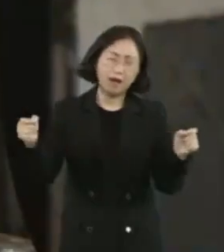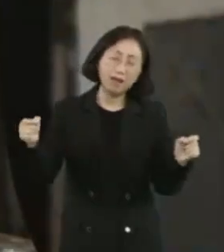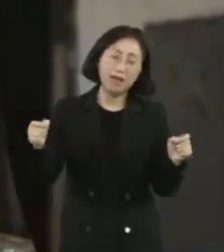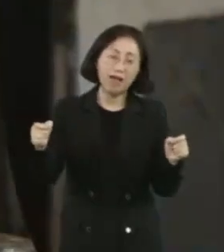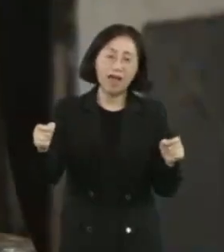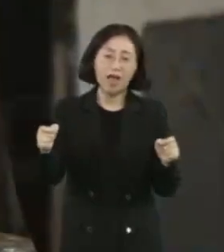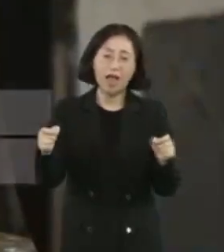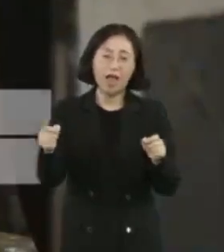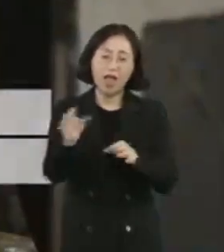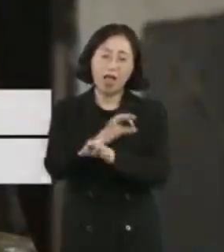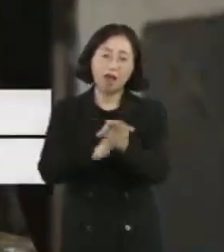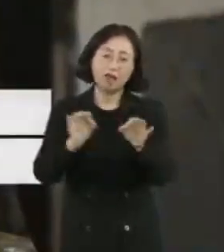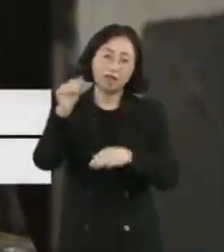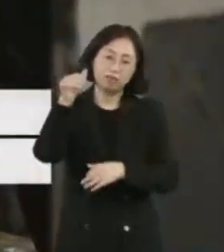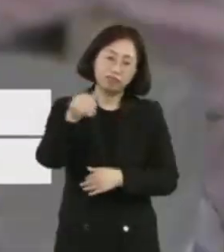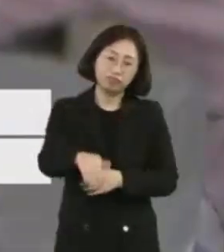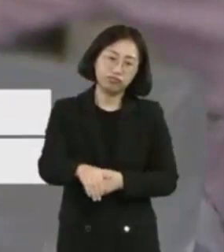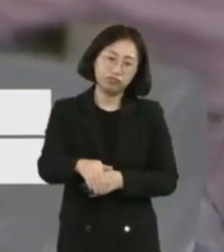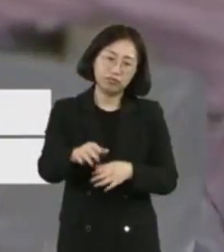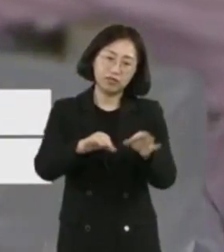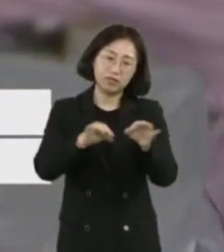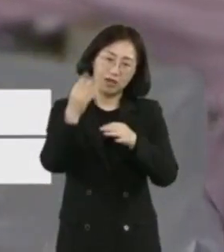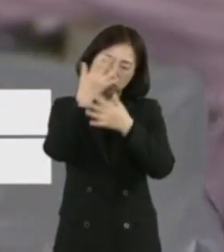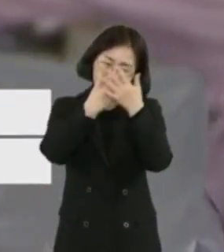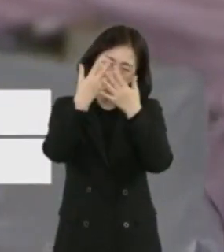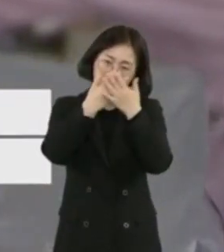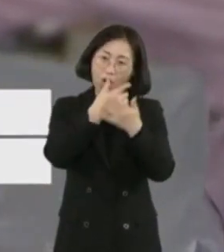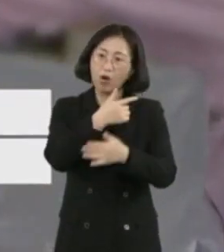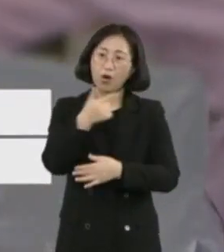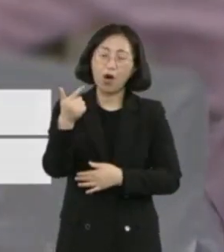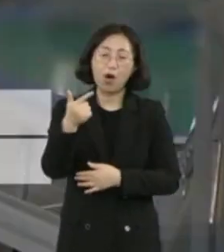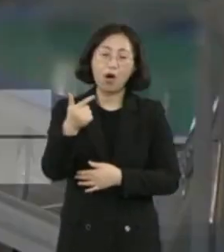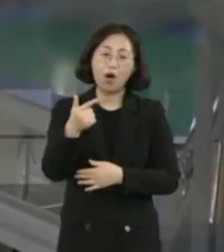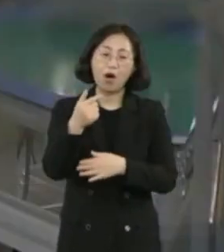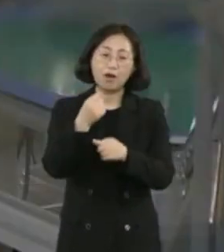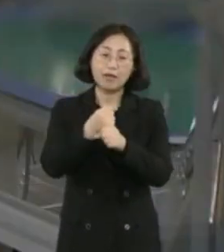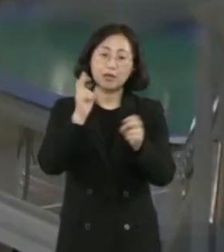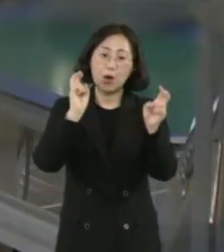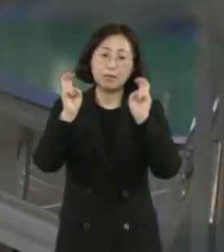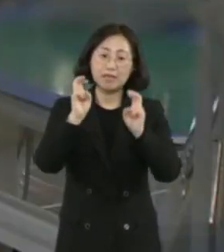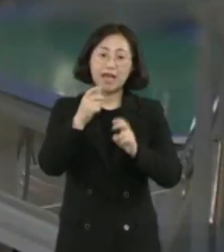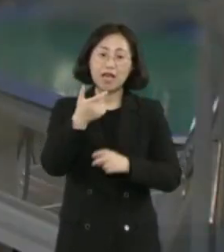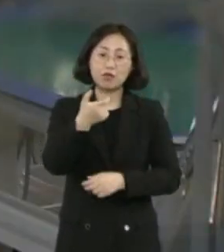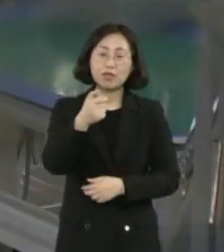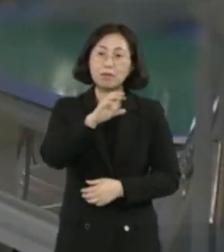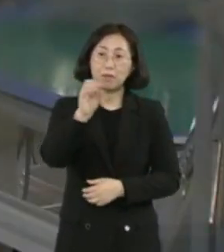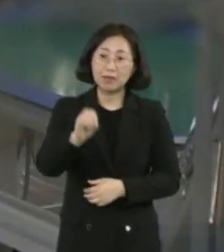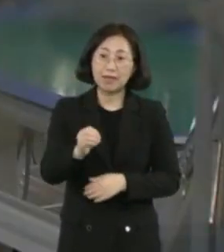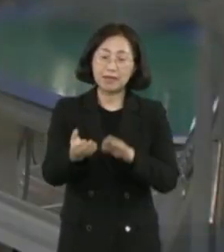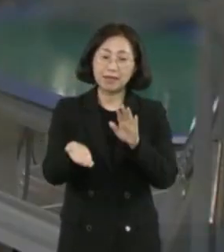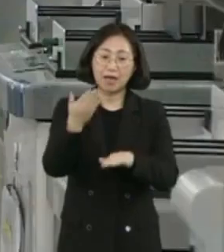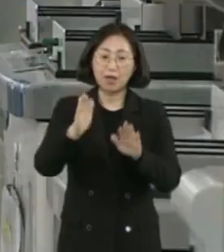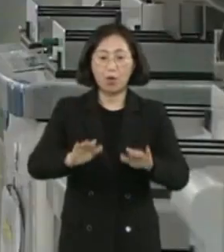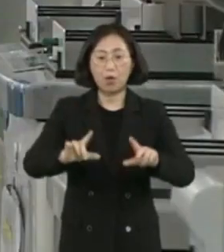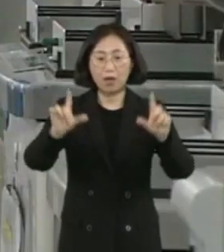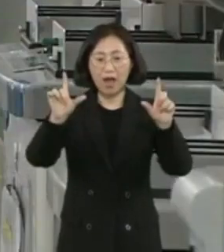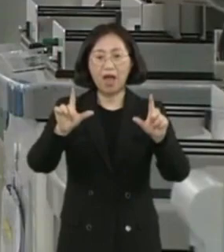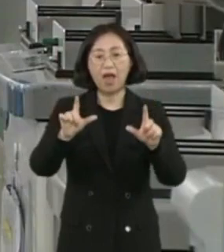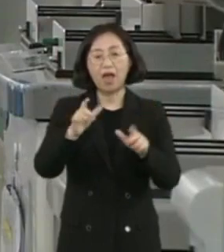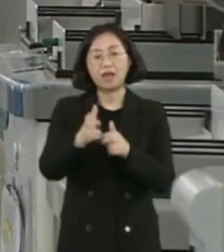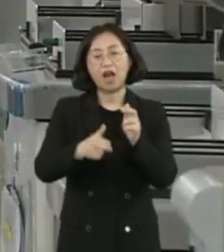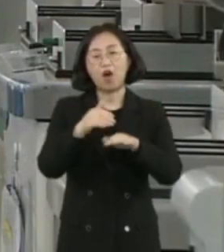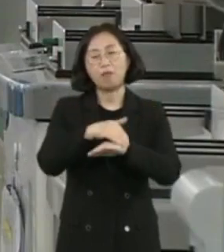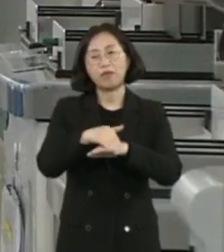내수 침체가 이어지고 시장 불확실성이 커지면서 지역 제조업체 60% 이상이 올해